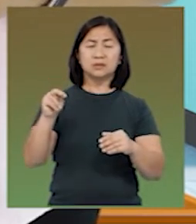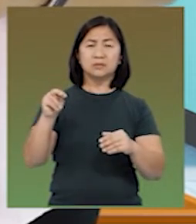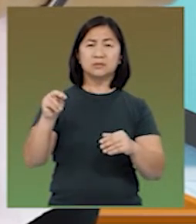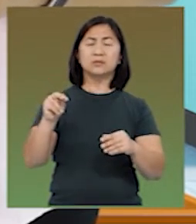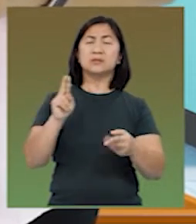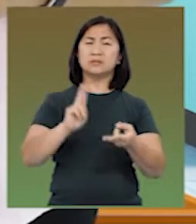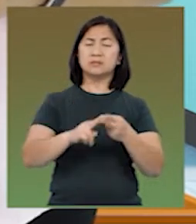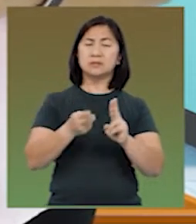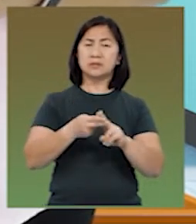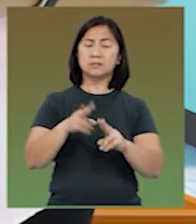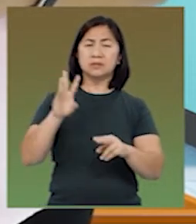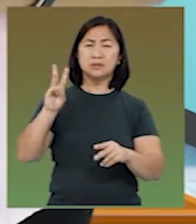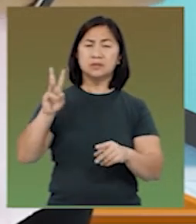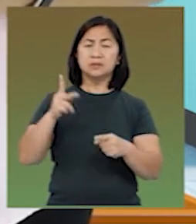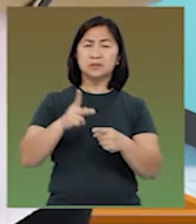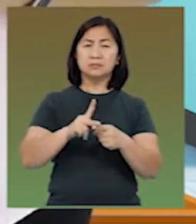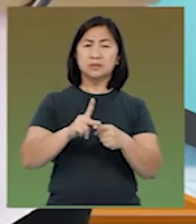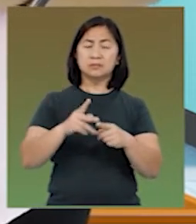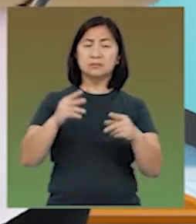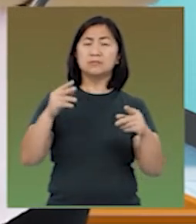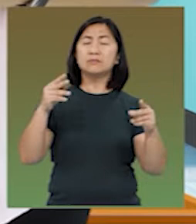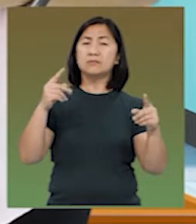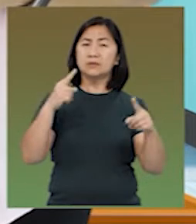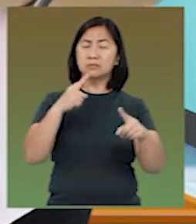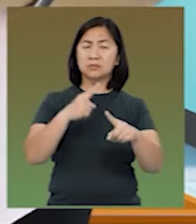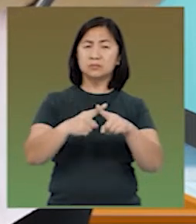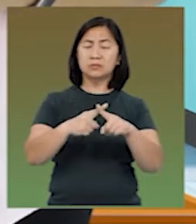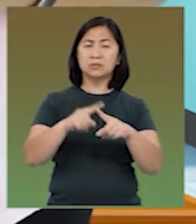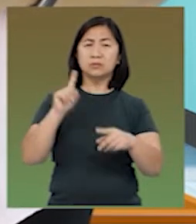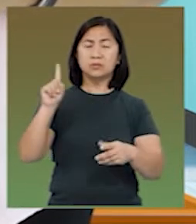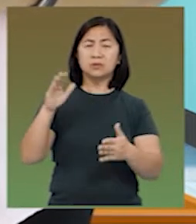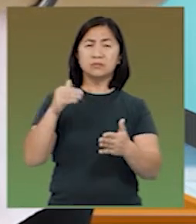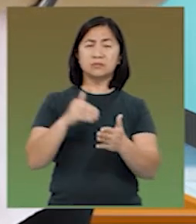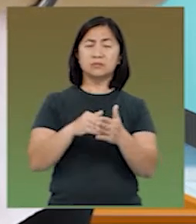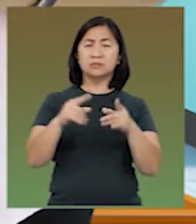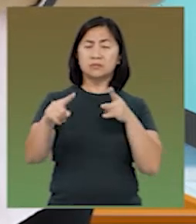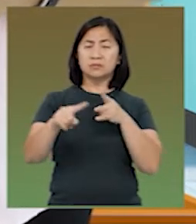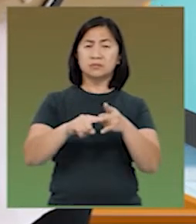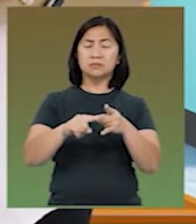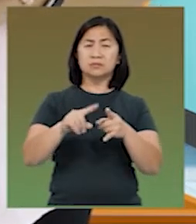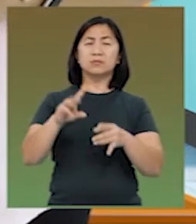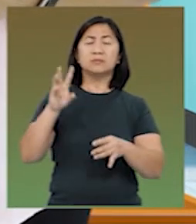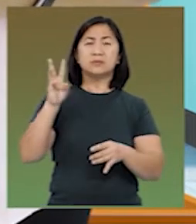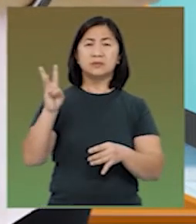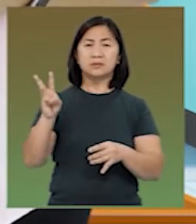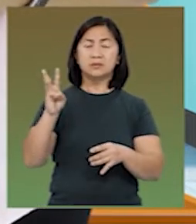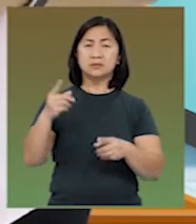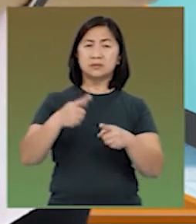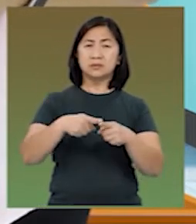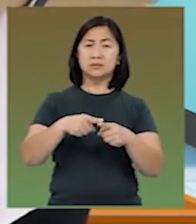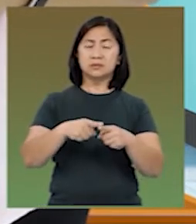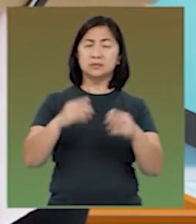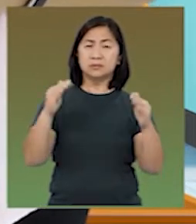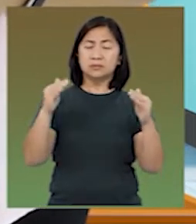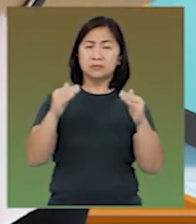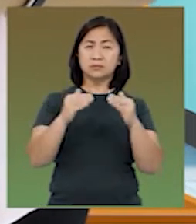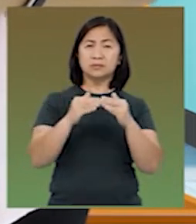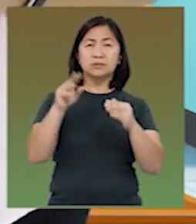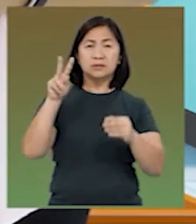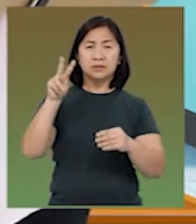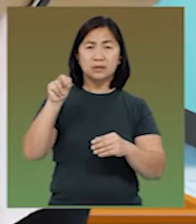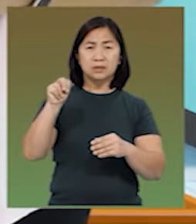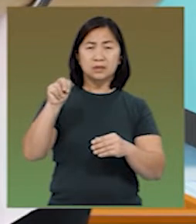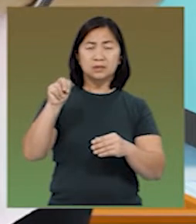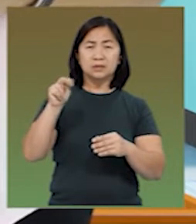the quantity of 6 kilograms multiplied by 1,000 divided by 60 grams